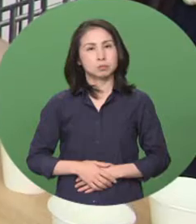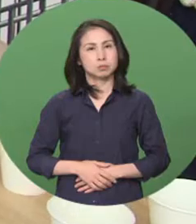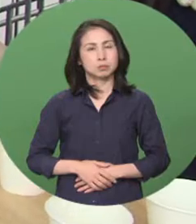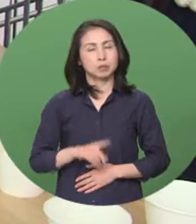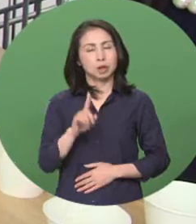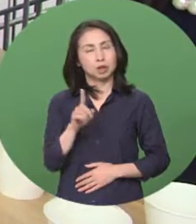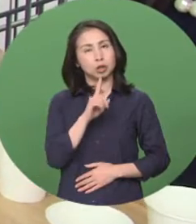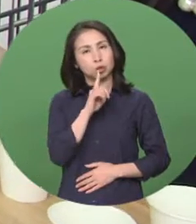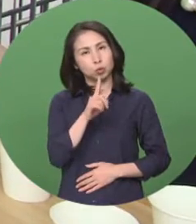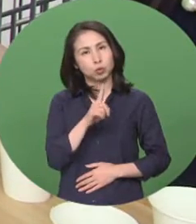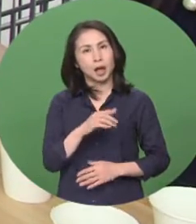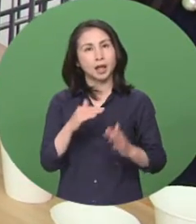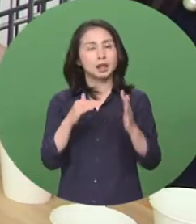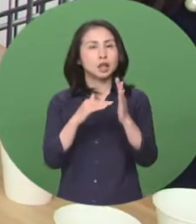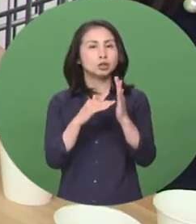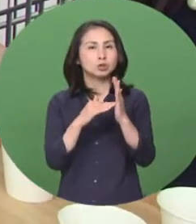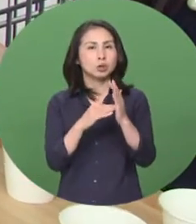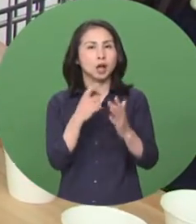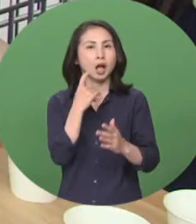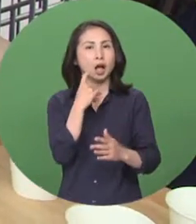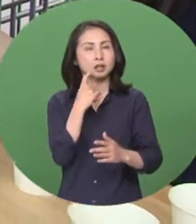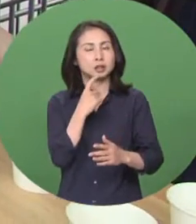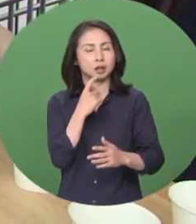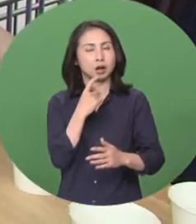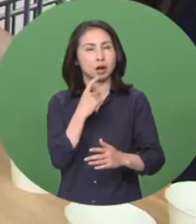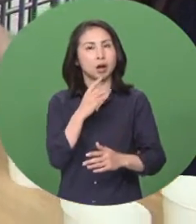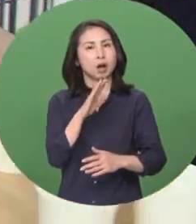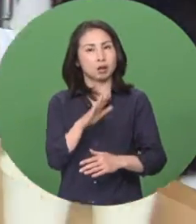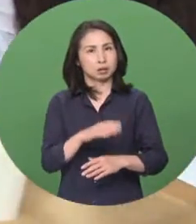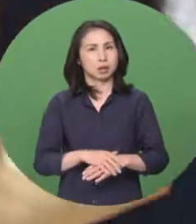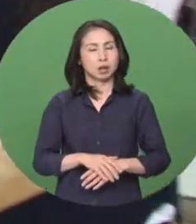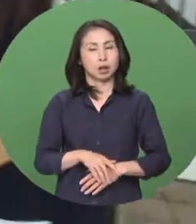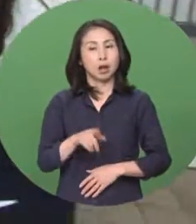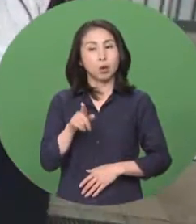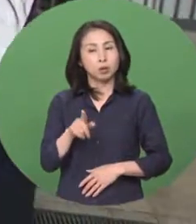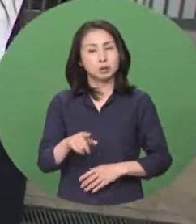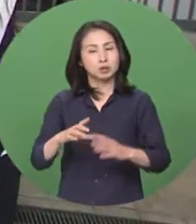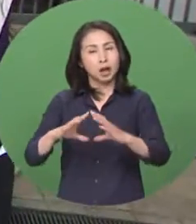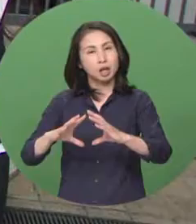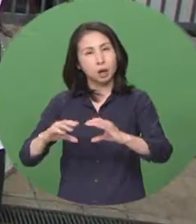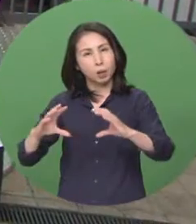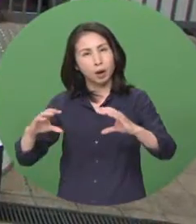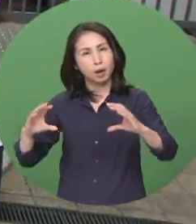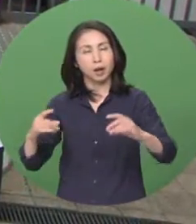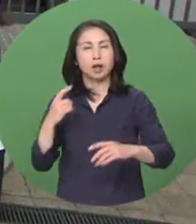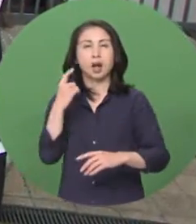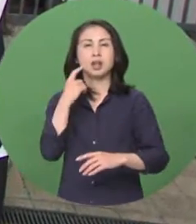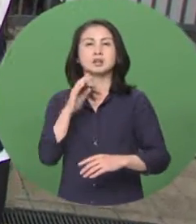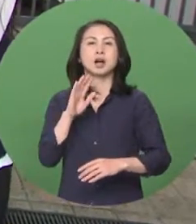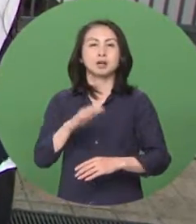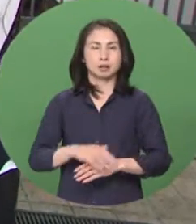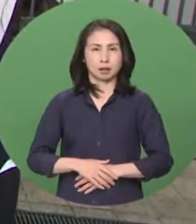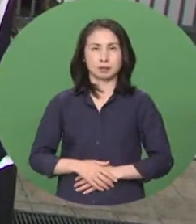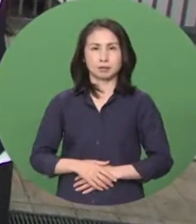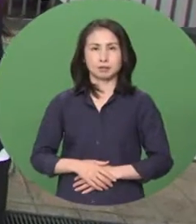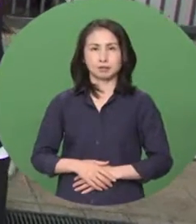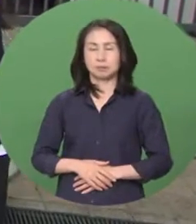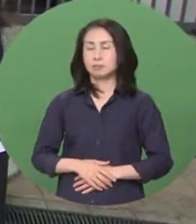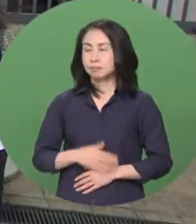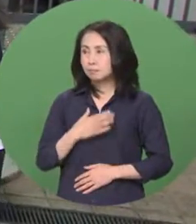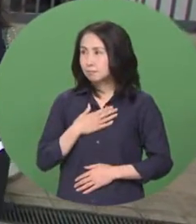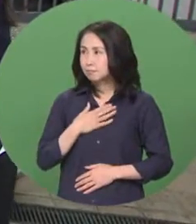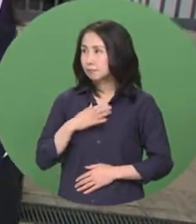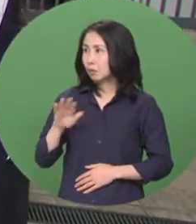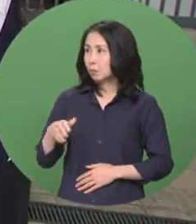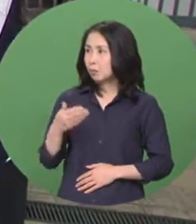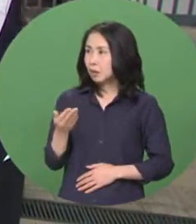なんていうのかな、鉄っぽい味がしたような気がして、こっちはちょっと柔らかい感じがしました。 なるほど。はい、じゃあ、札を裏返